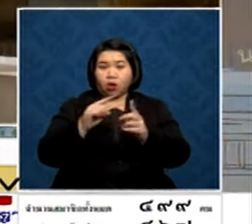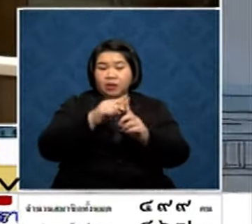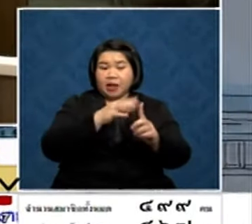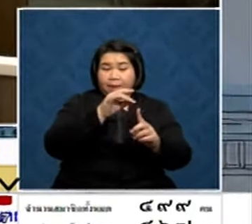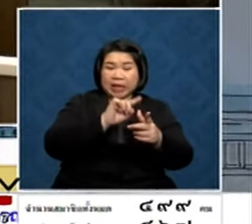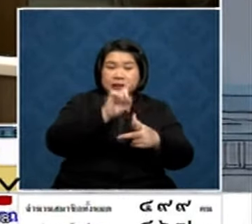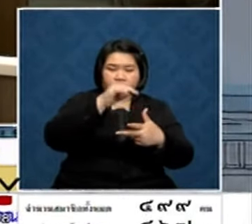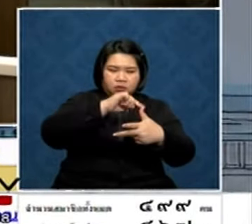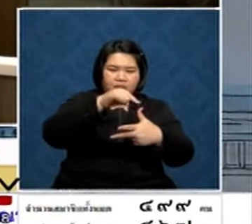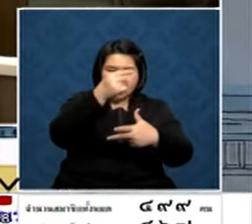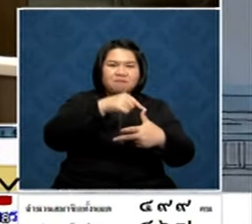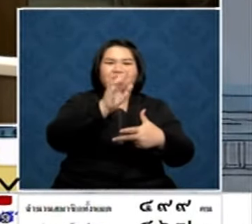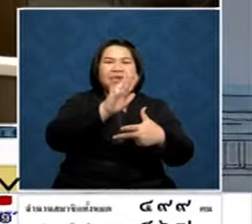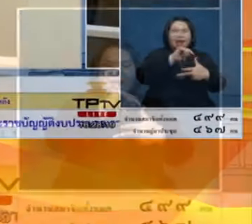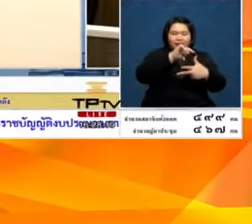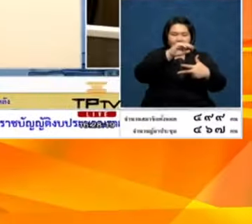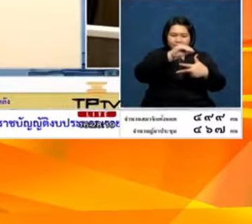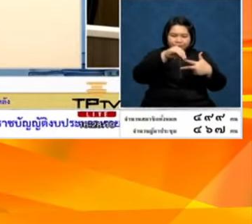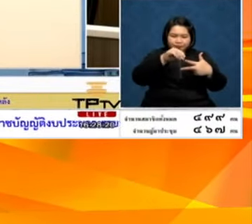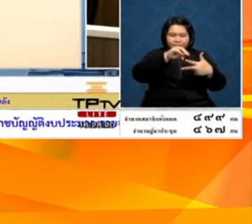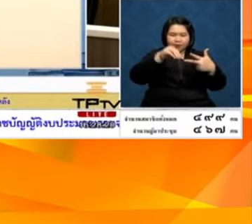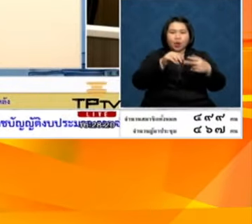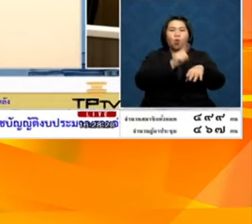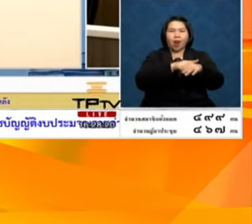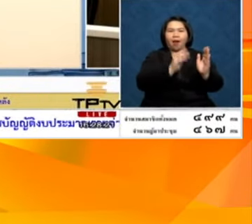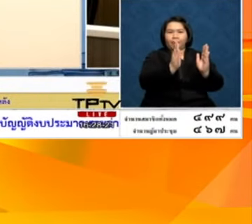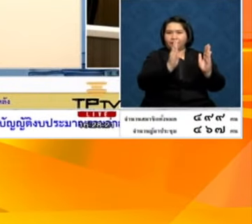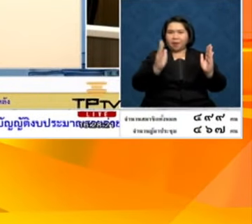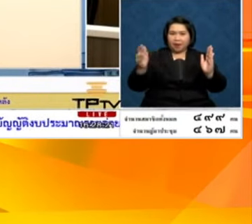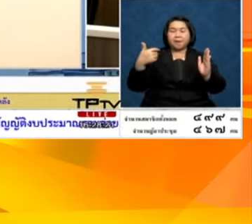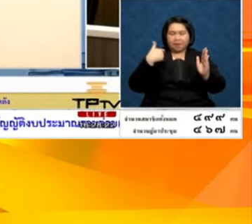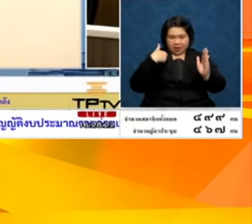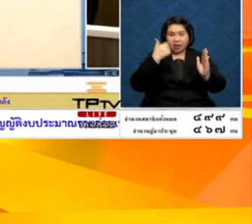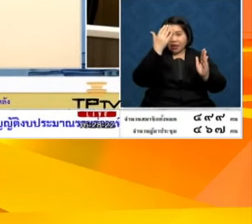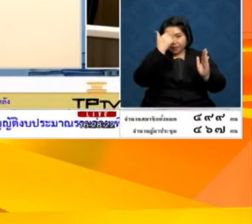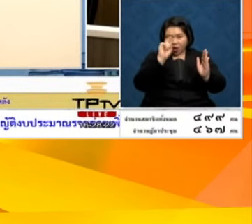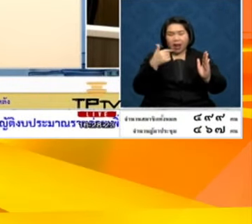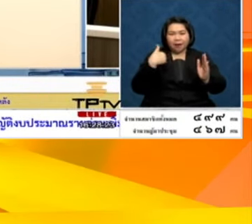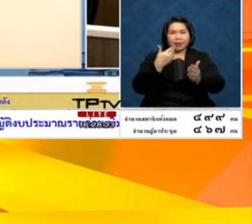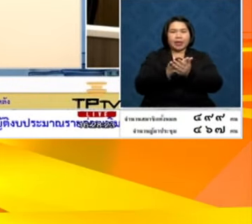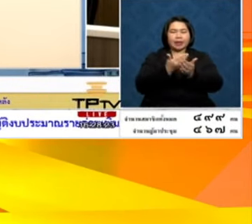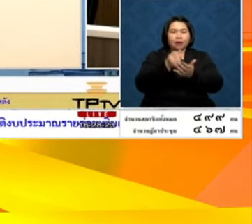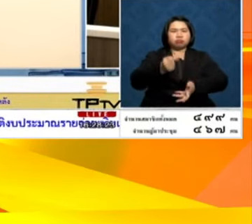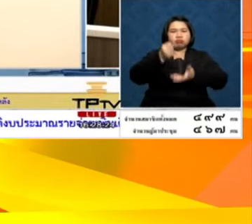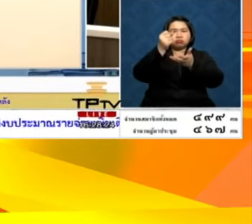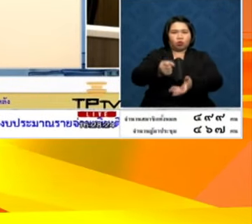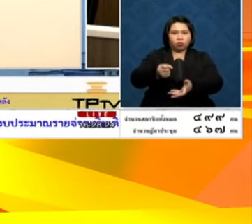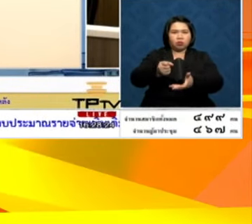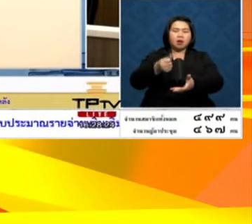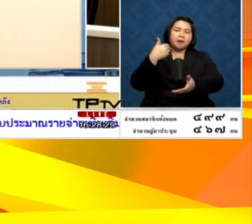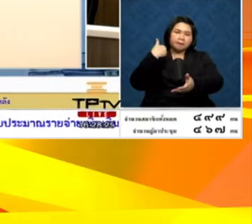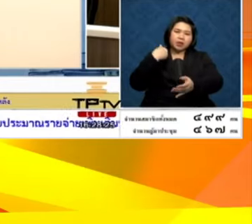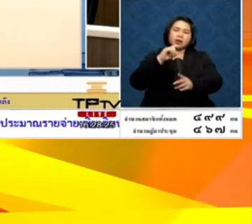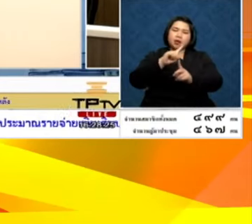เป็นยังไงแต่มันเร็วมากเลยนะคือระบบลงทะเบียนเนี่ยจริงๆมี 2ตัวนะคอ่ะไม่ใช่ระบบเนี่ยมันมี 2